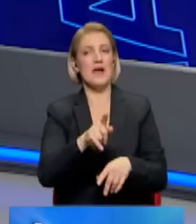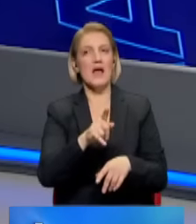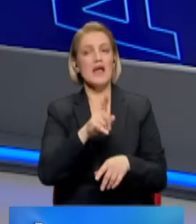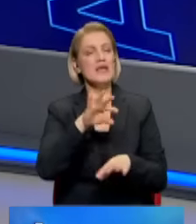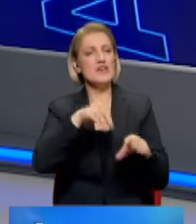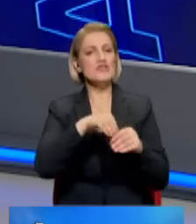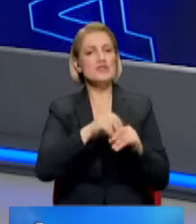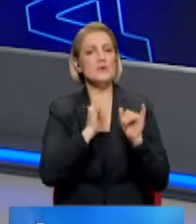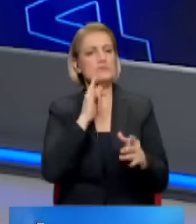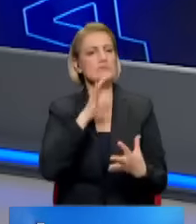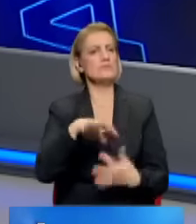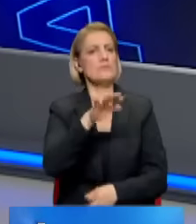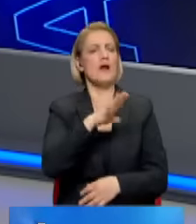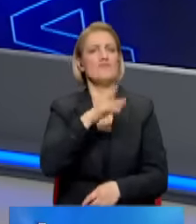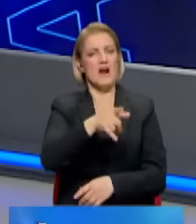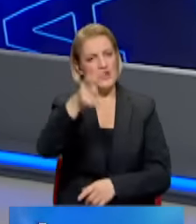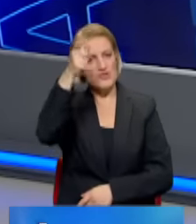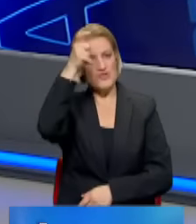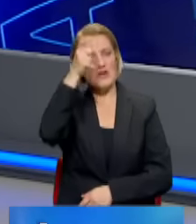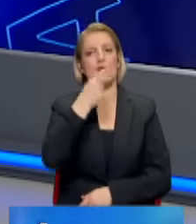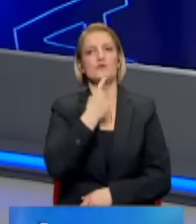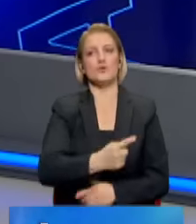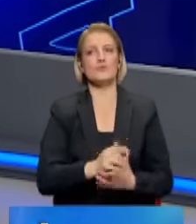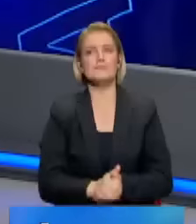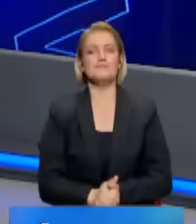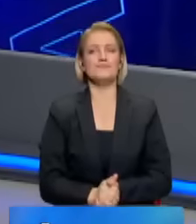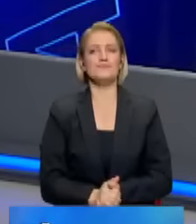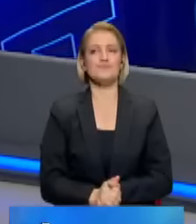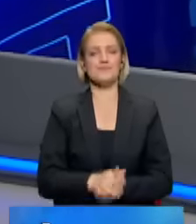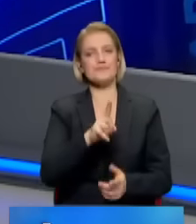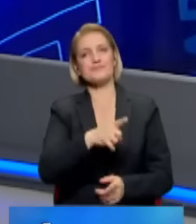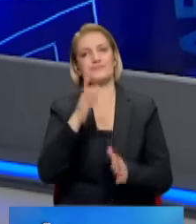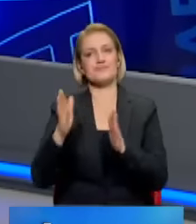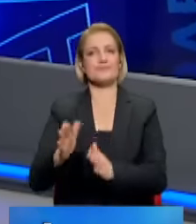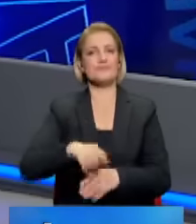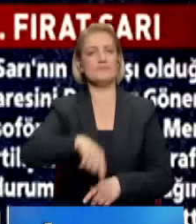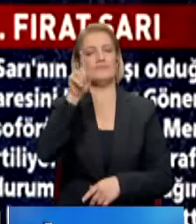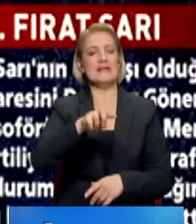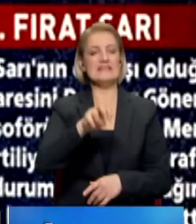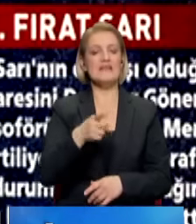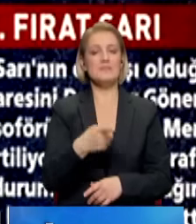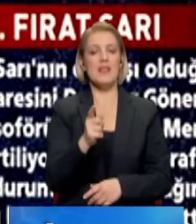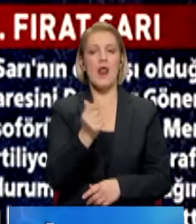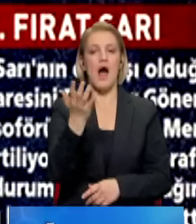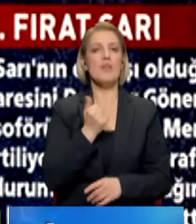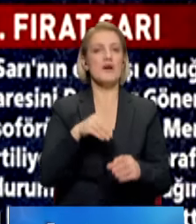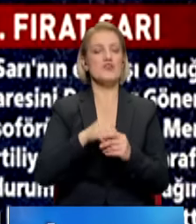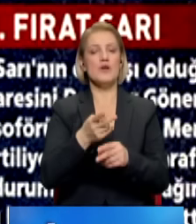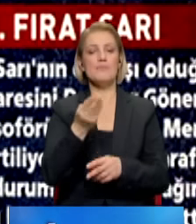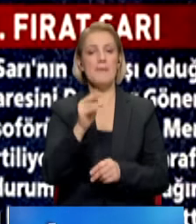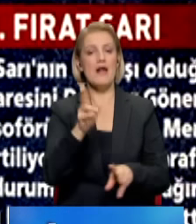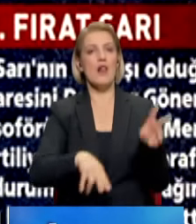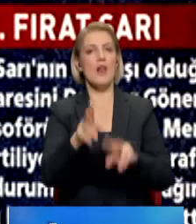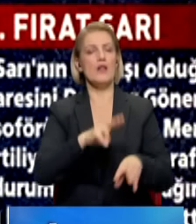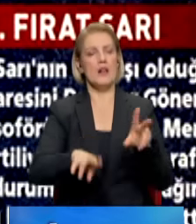elmalar da var. Onlar için de şeytanlar diyor Posta Gazetesi. Diğer yanda günde 8 bin lira almak için bebekleri ölüme gönderen